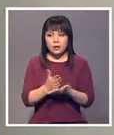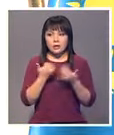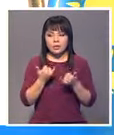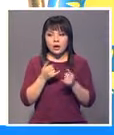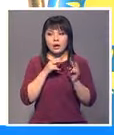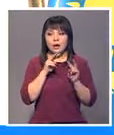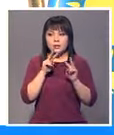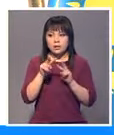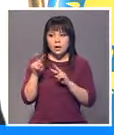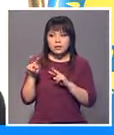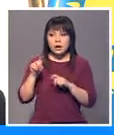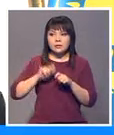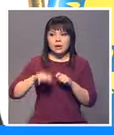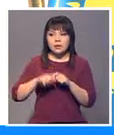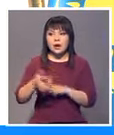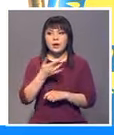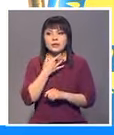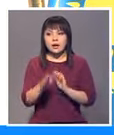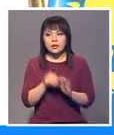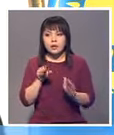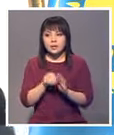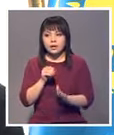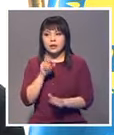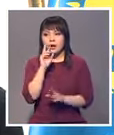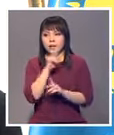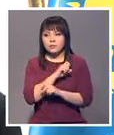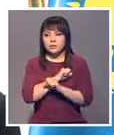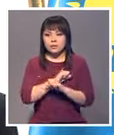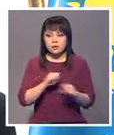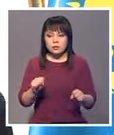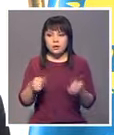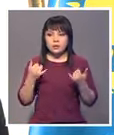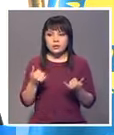сайлау заңында қателік болмау керек, бұрмалаушылық болмау керек, барлығы дұрыс өту керек.